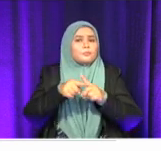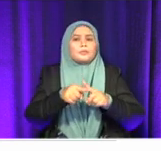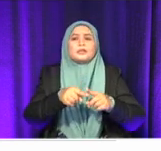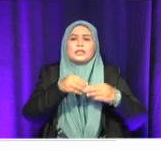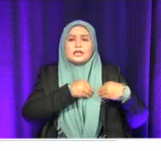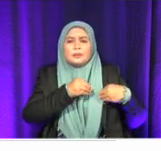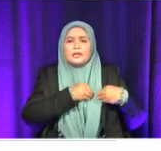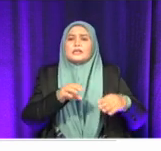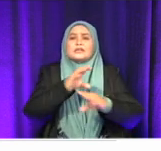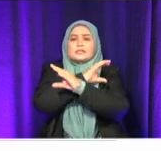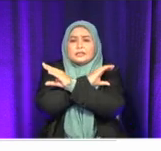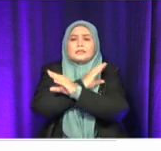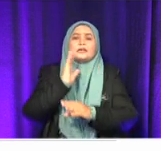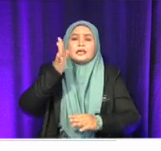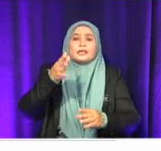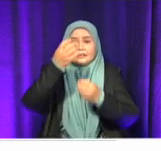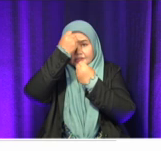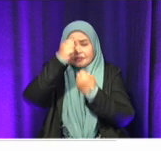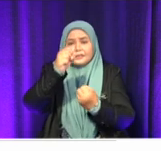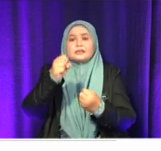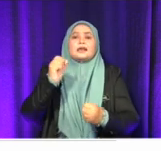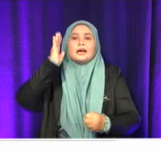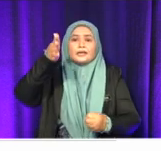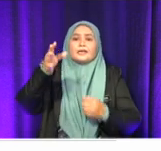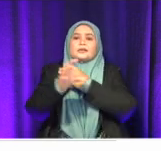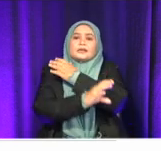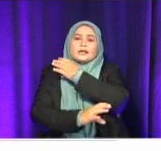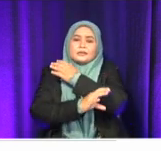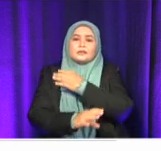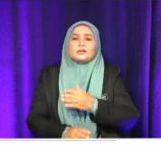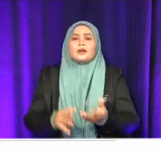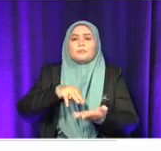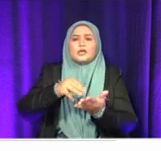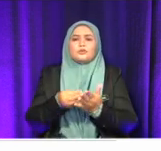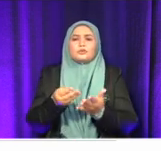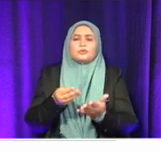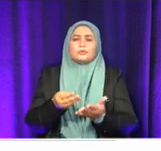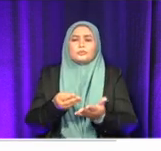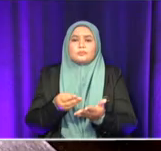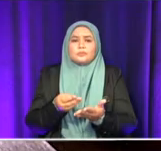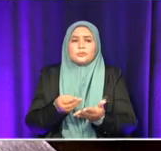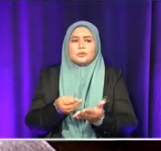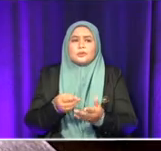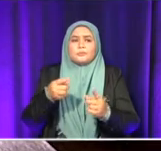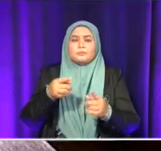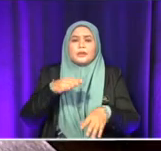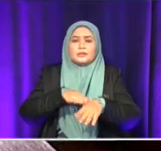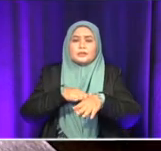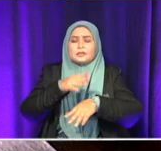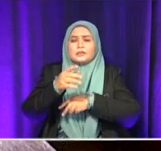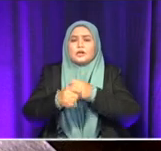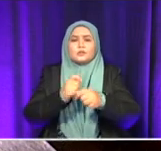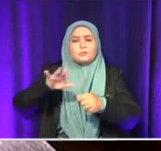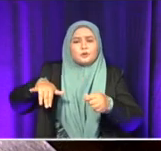perasaan cinta dan setia akan negara maksudnya dulu tidak pada tahun sebelum itu